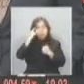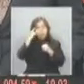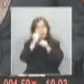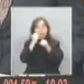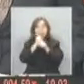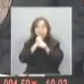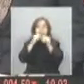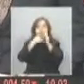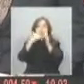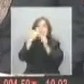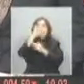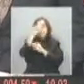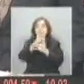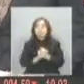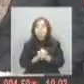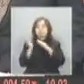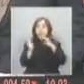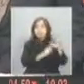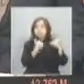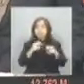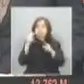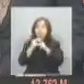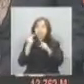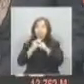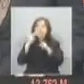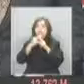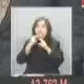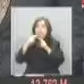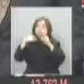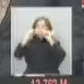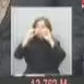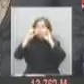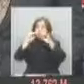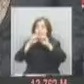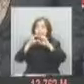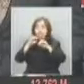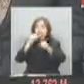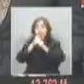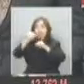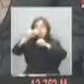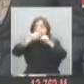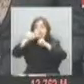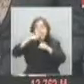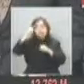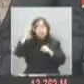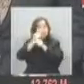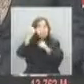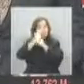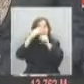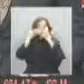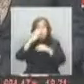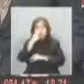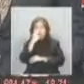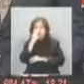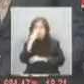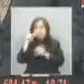งๆ นั่นเองนะคะมาดูเรื่องของ Manny ปะเกียวค่ะความเชื่อมหอเกินนะคะว่าการชกชิงแชมโลกในร่นเวลตอเว